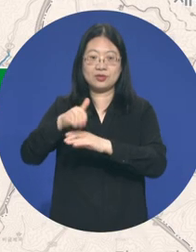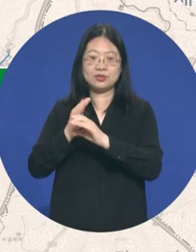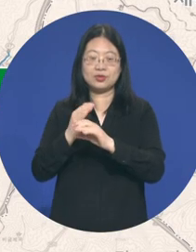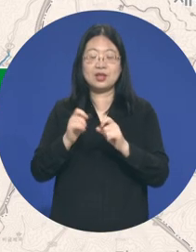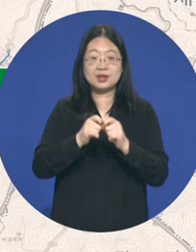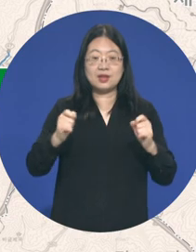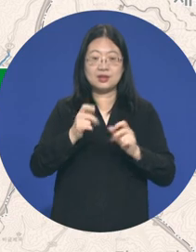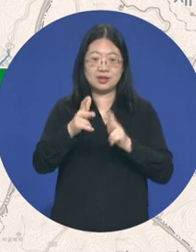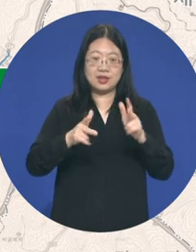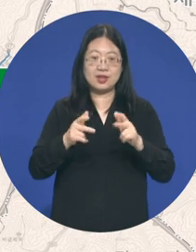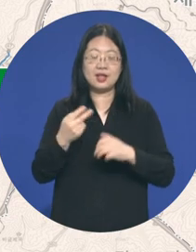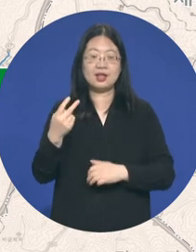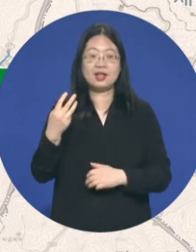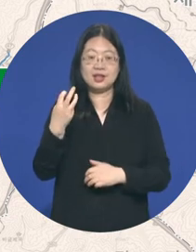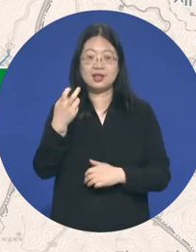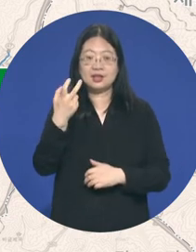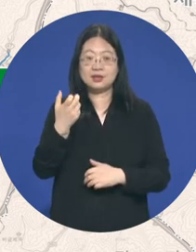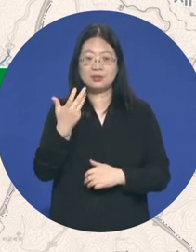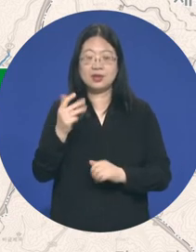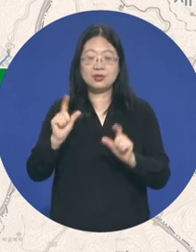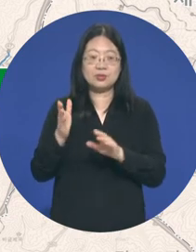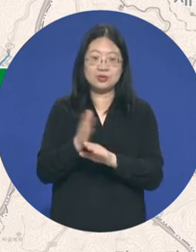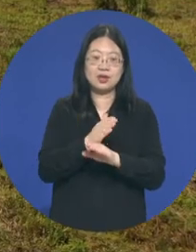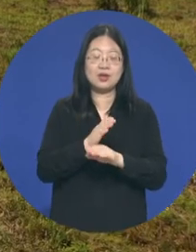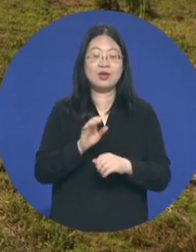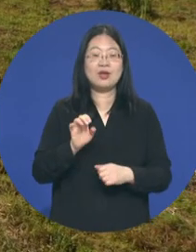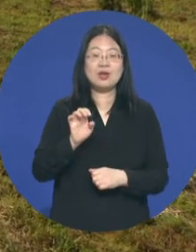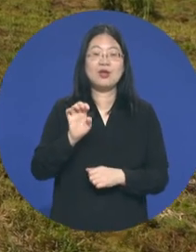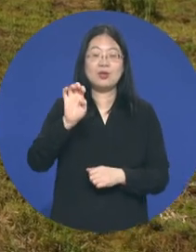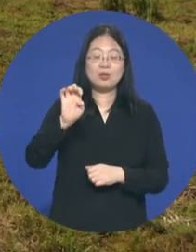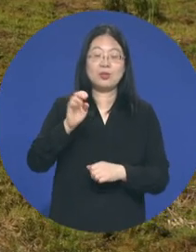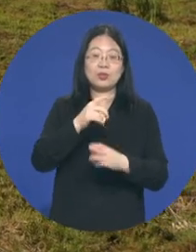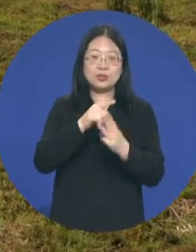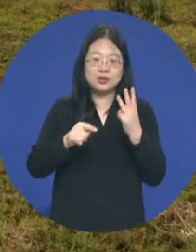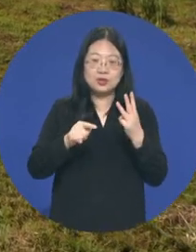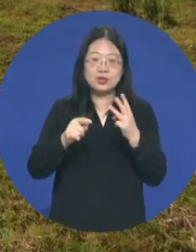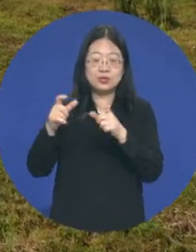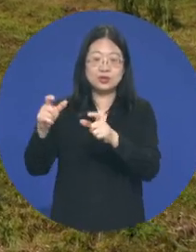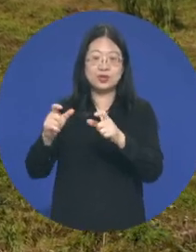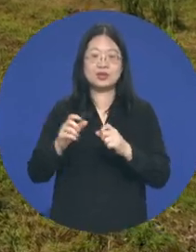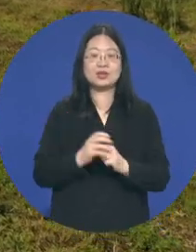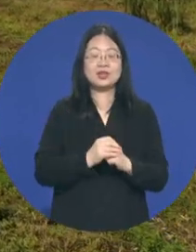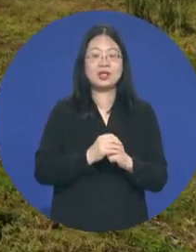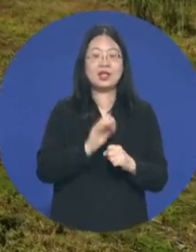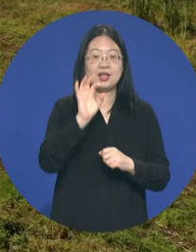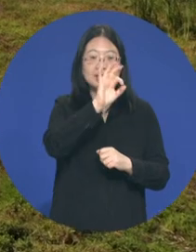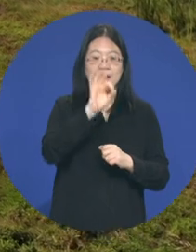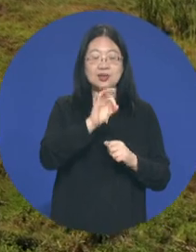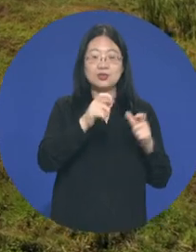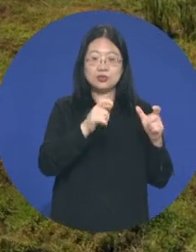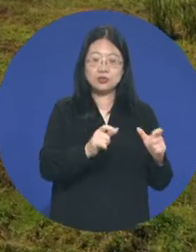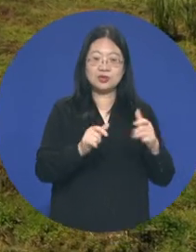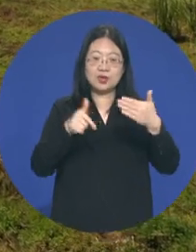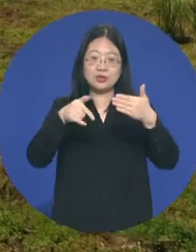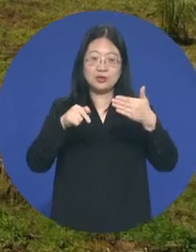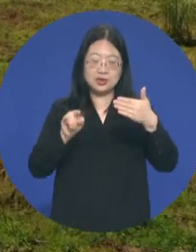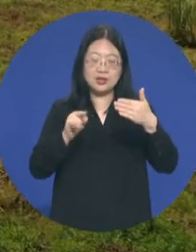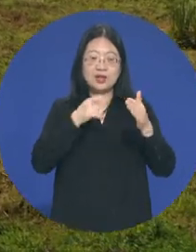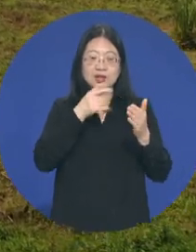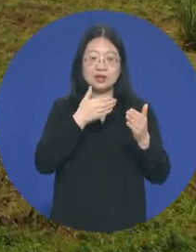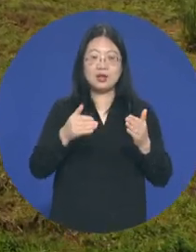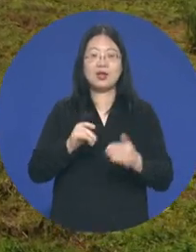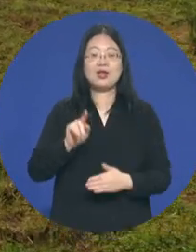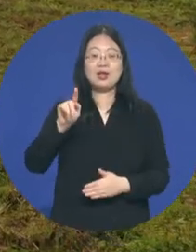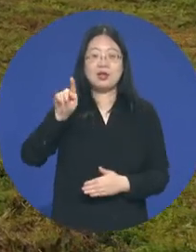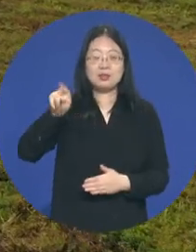장기 사업으로는 2028년부터 포천 영평 을비롯한 양주 서천 등 아홉개 하천 113.6